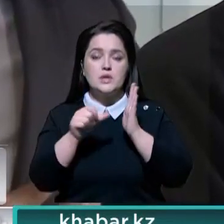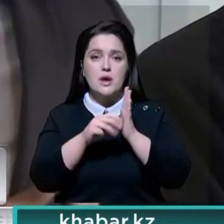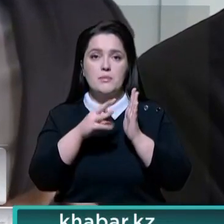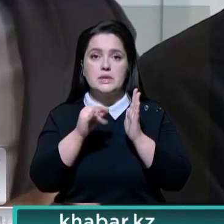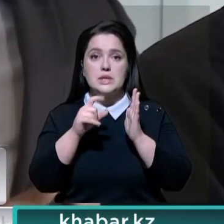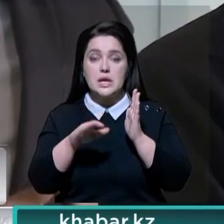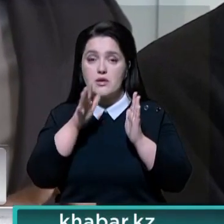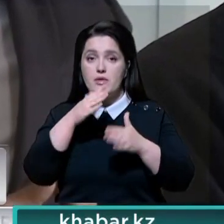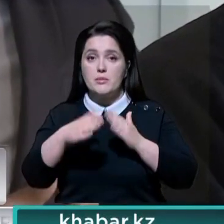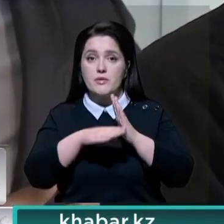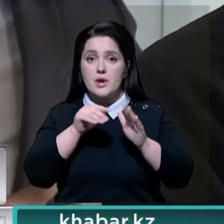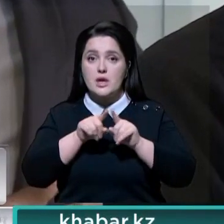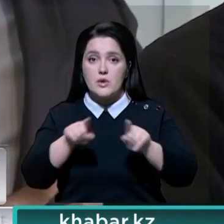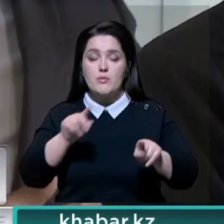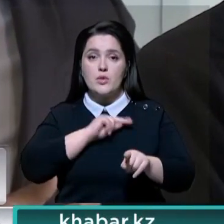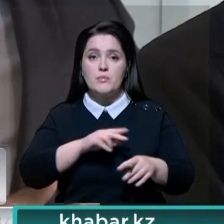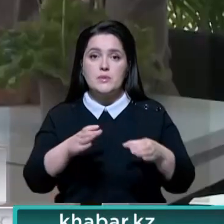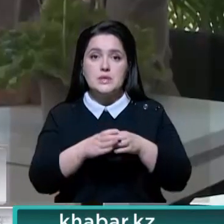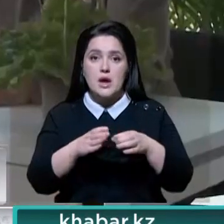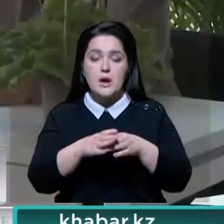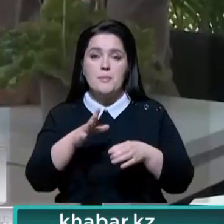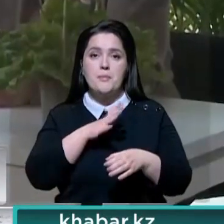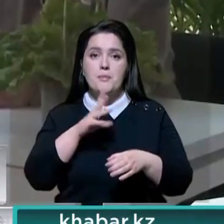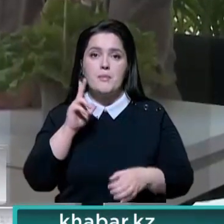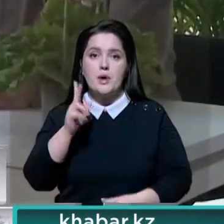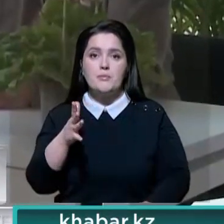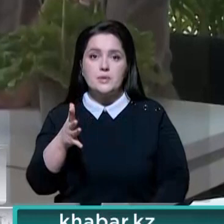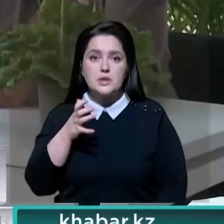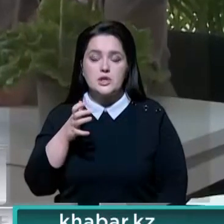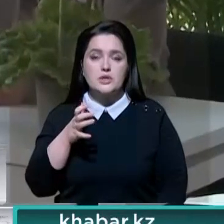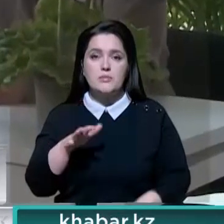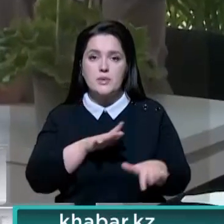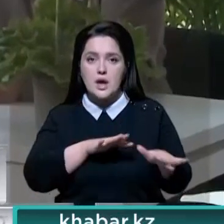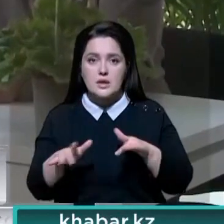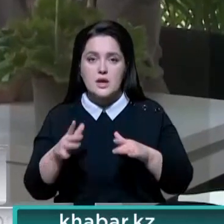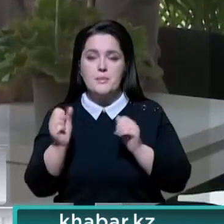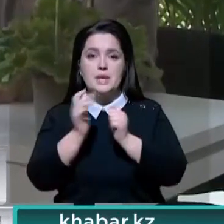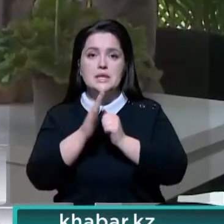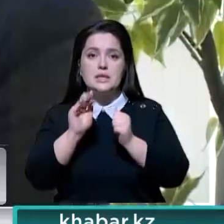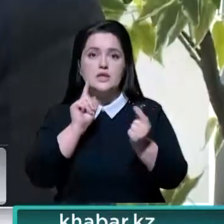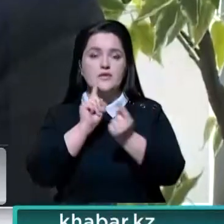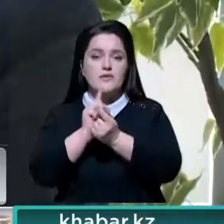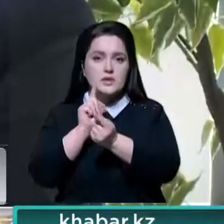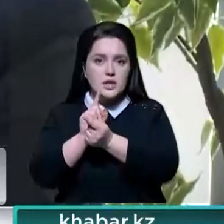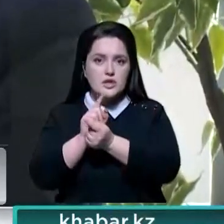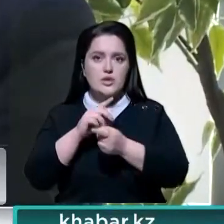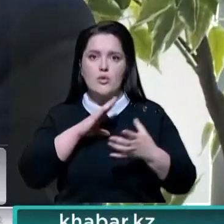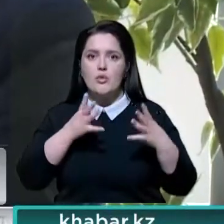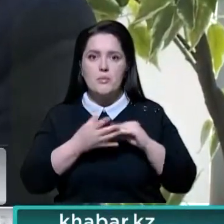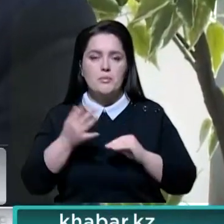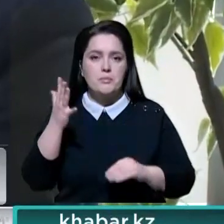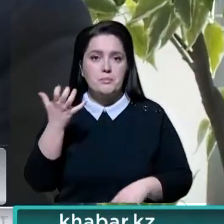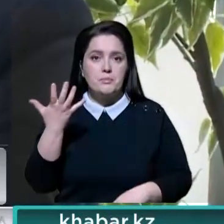в маслехаты во время предвыборной агитационной работы партийцами проведено более трех с половиной тысяч мероприятий свыше 15 тысяч встреч